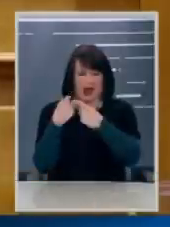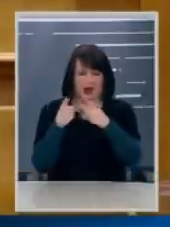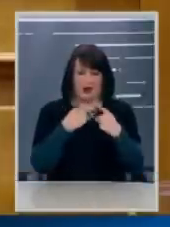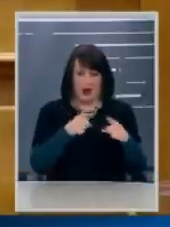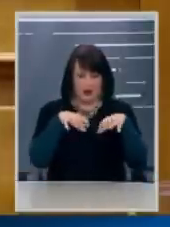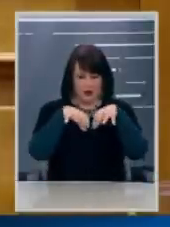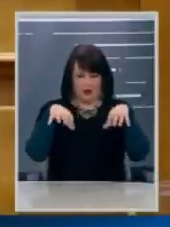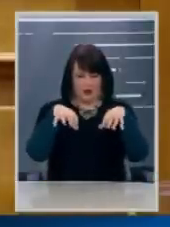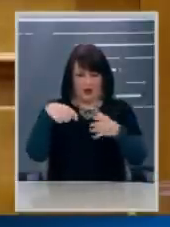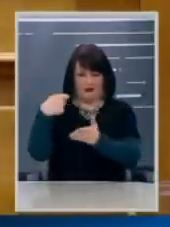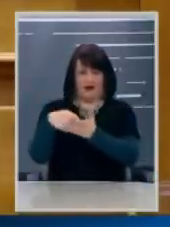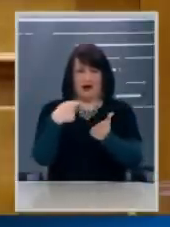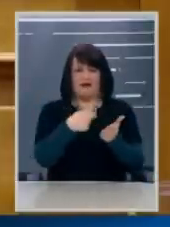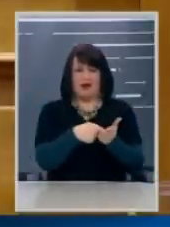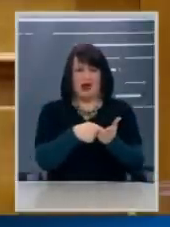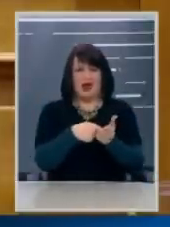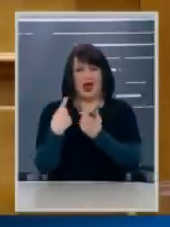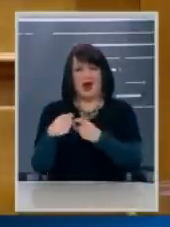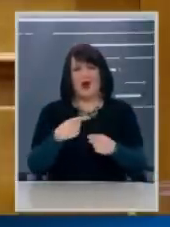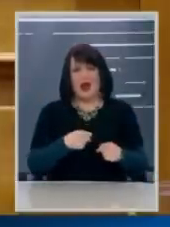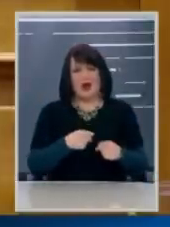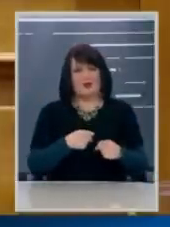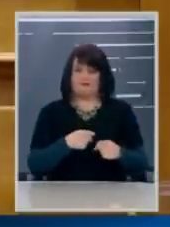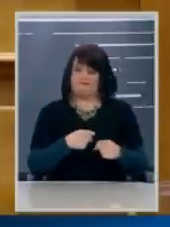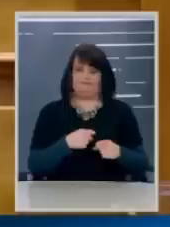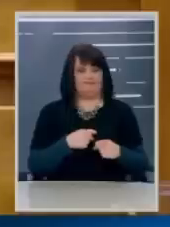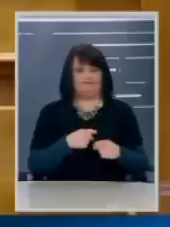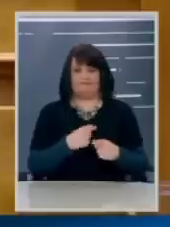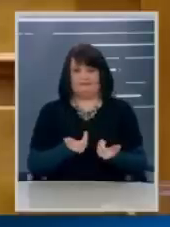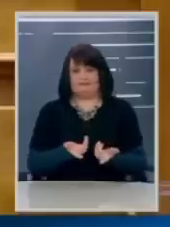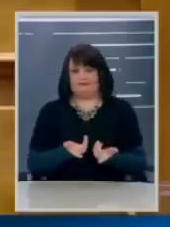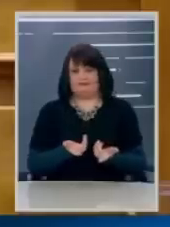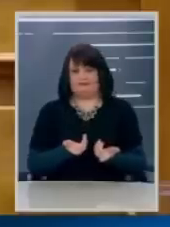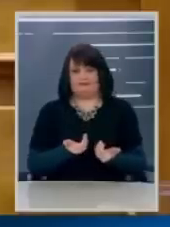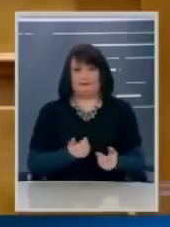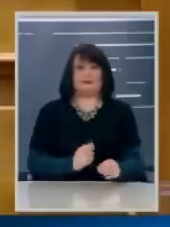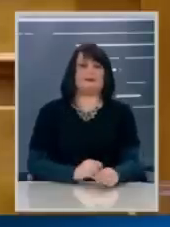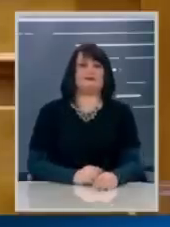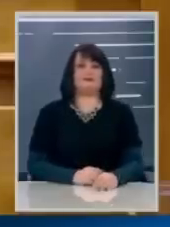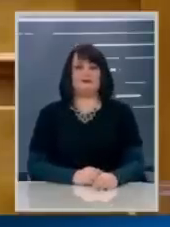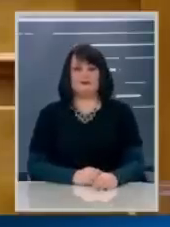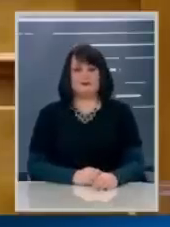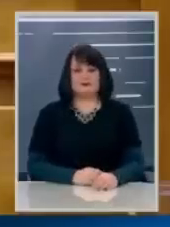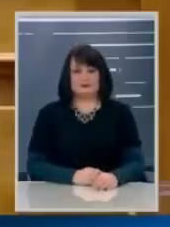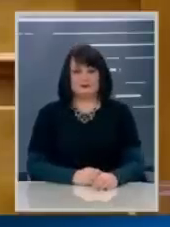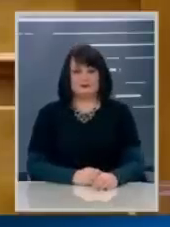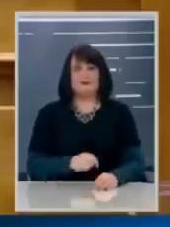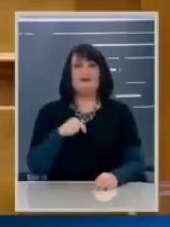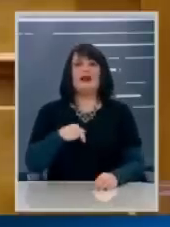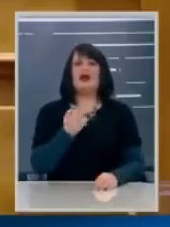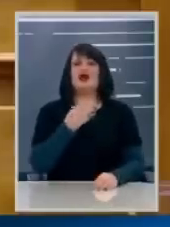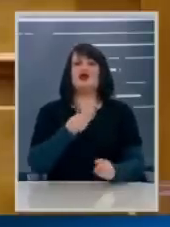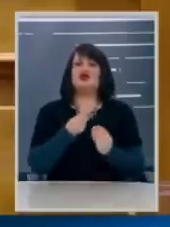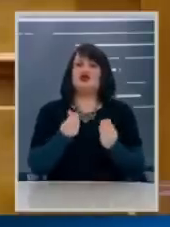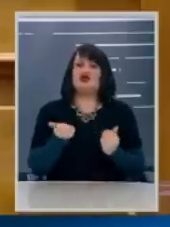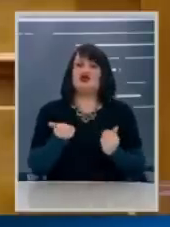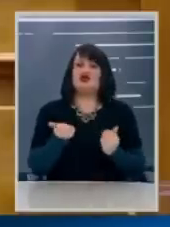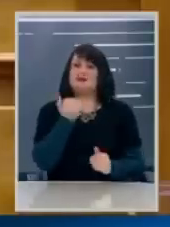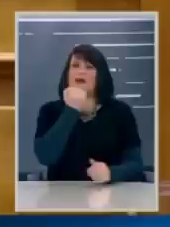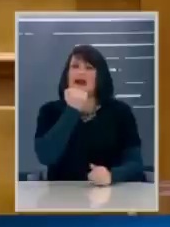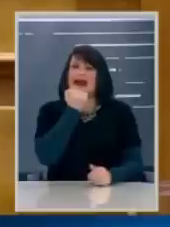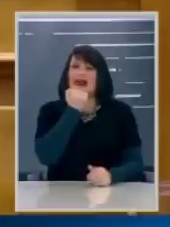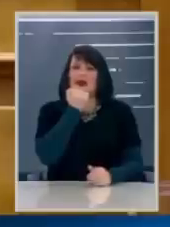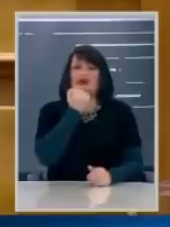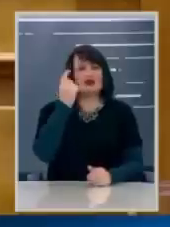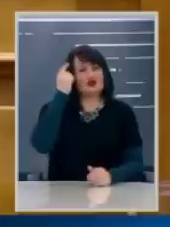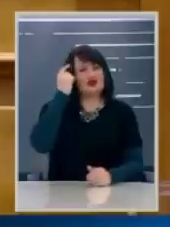στην Ελλάδα για κάποιους. Δύο εφορίες είναι ουσιαστικά. Είναι σε λάθος κατεύθυνση η